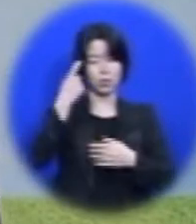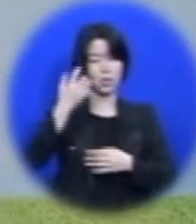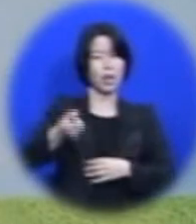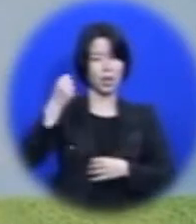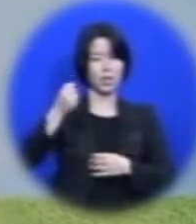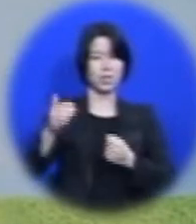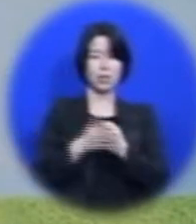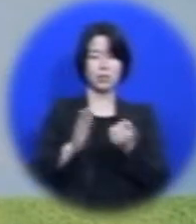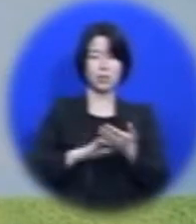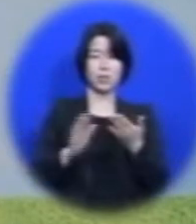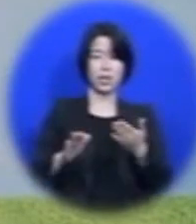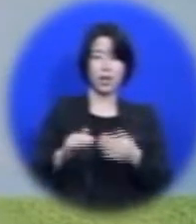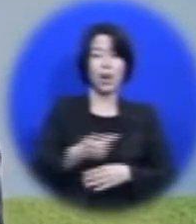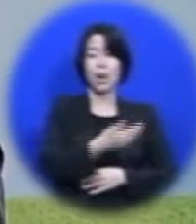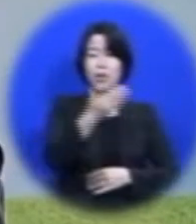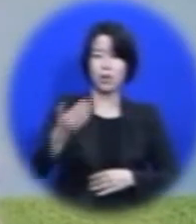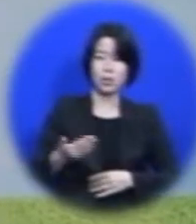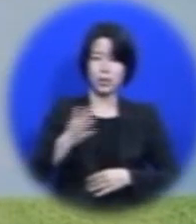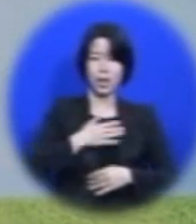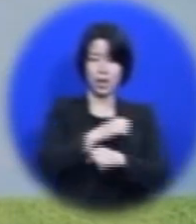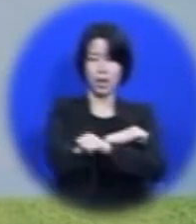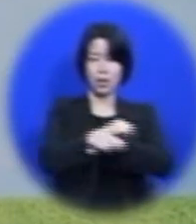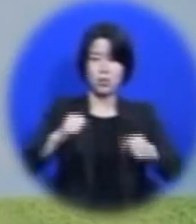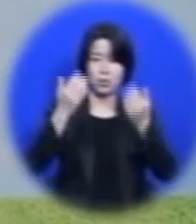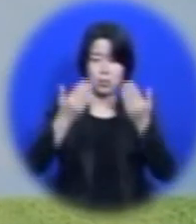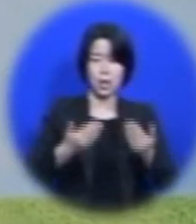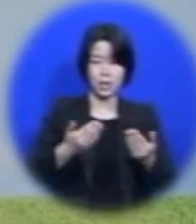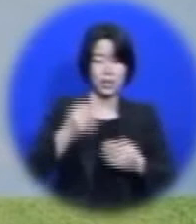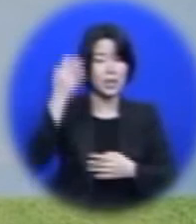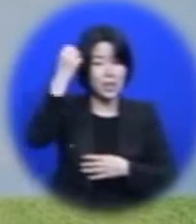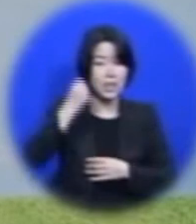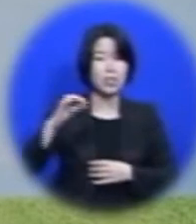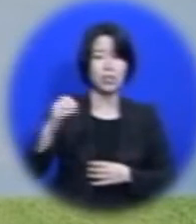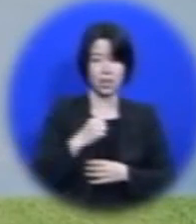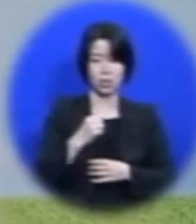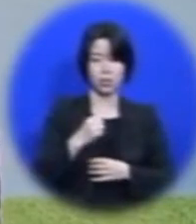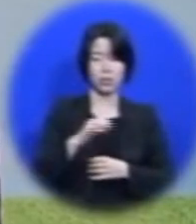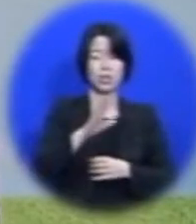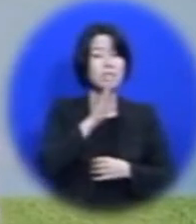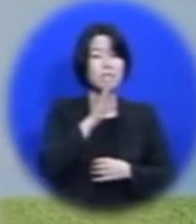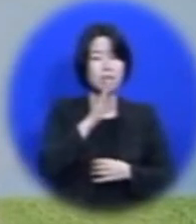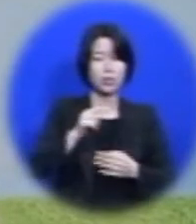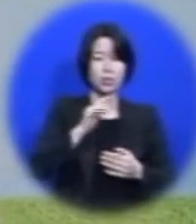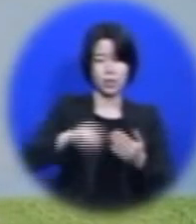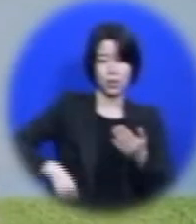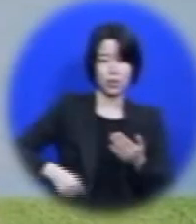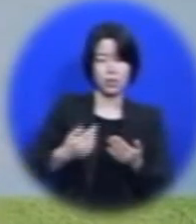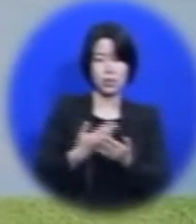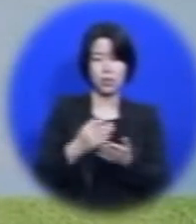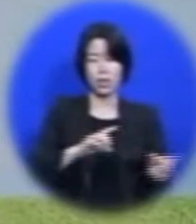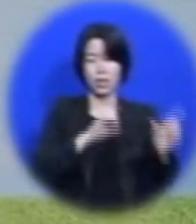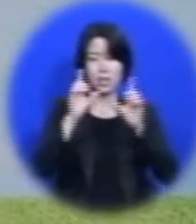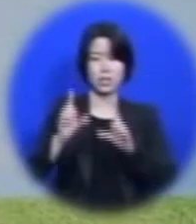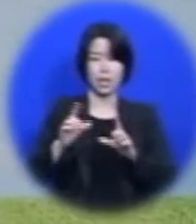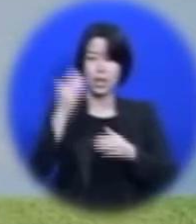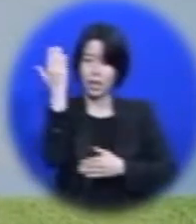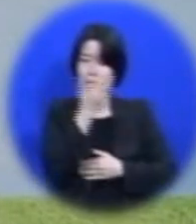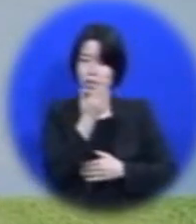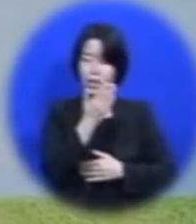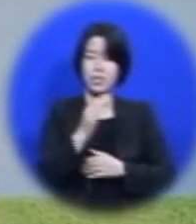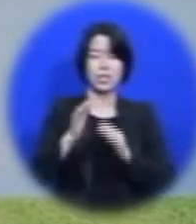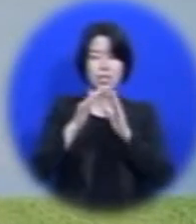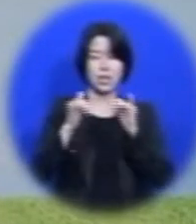여러분, 내가 용서받은 기억 가지고는 진정으로 용서받은 자의 삶, 깨끗이 된 자의